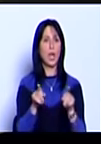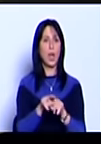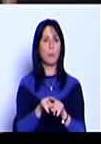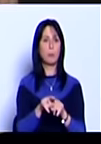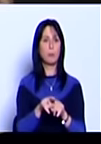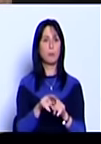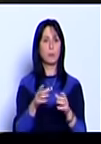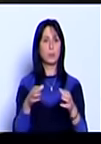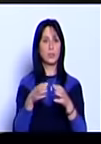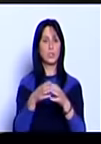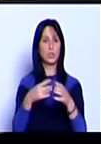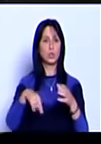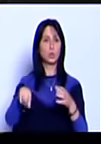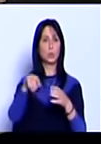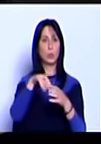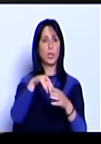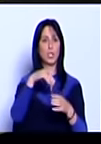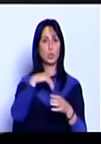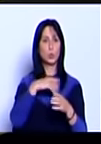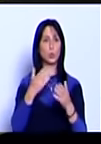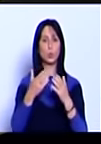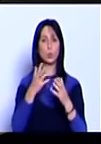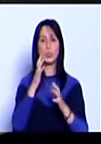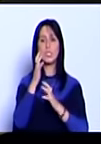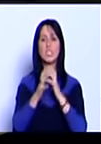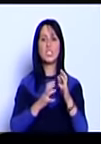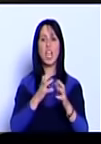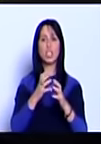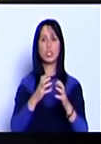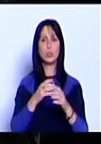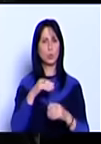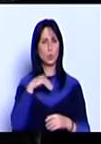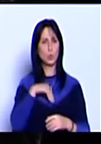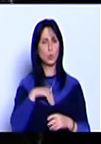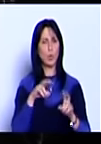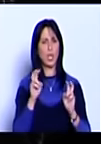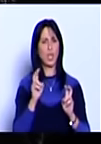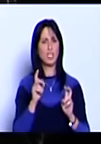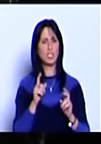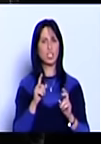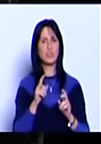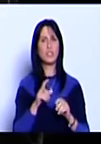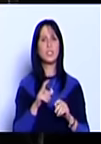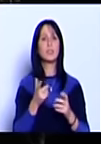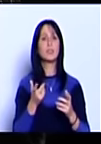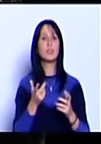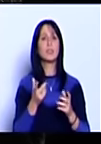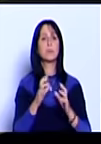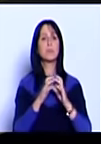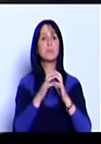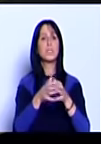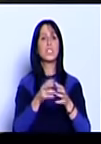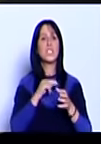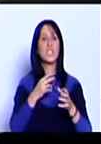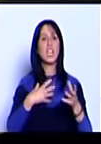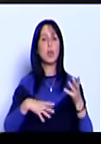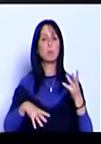როგორც კრებითი სულიერი სუბიექტი მას თუ საერთაშორისო ურთიერთობა და სისტემაში კაცობრიული